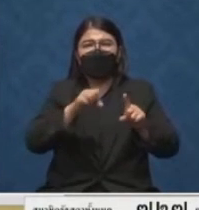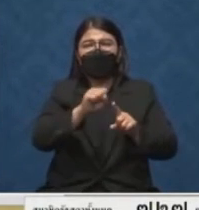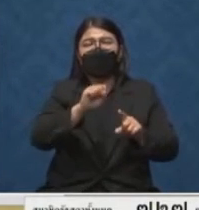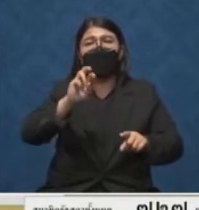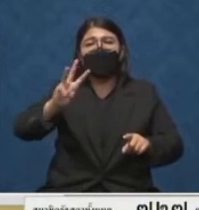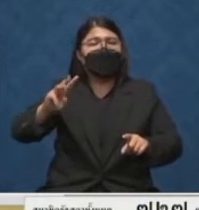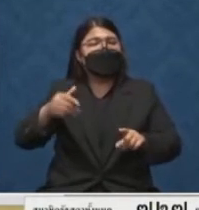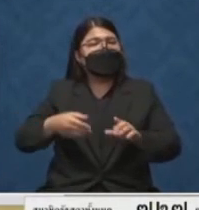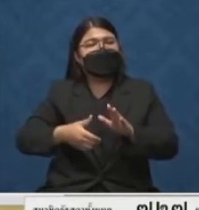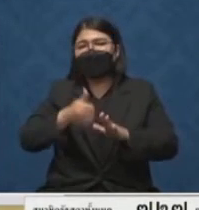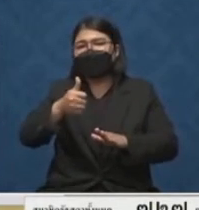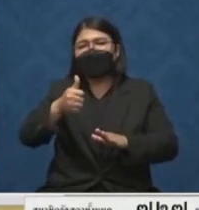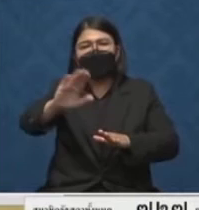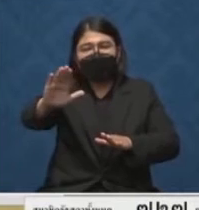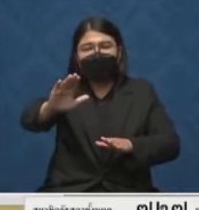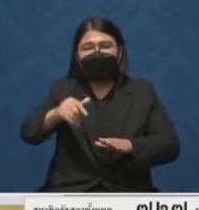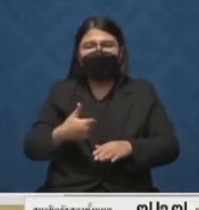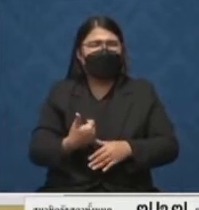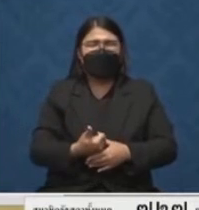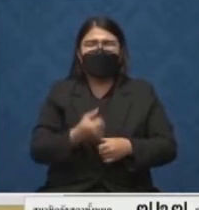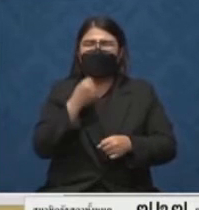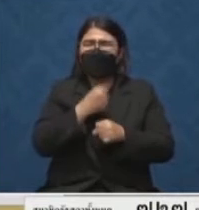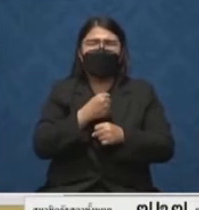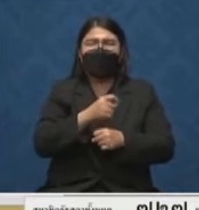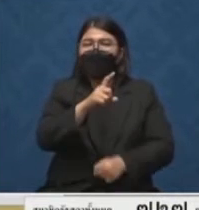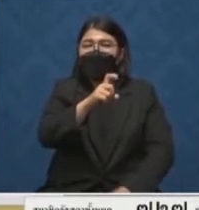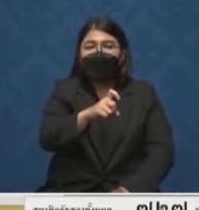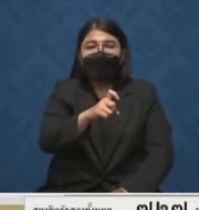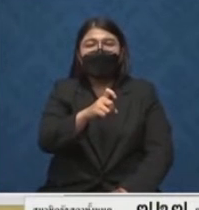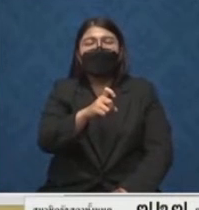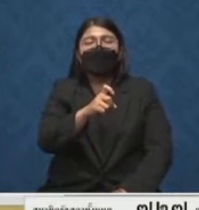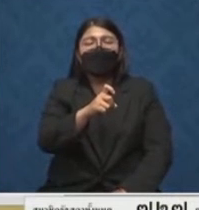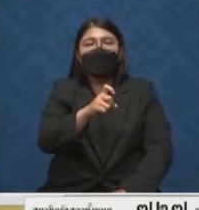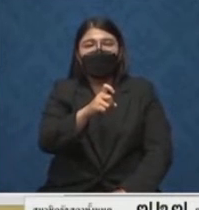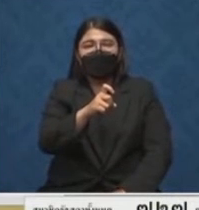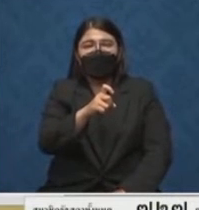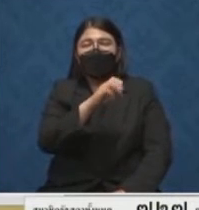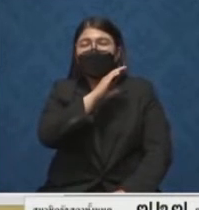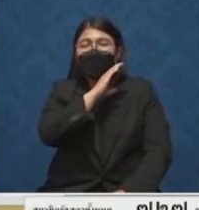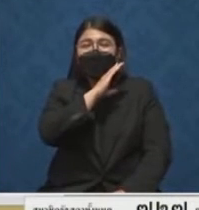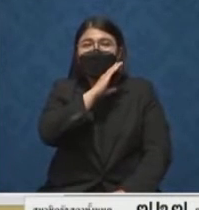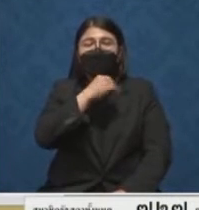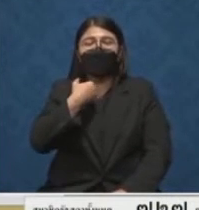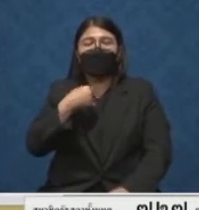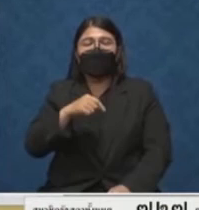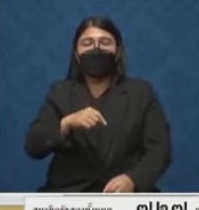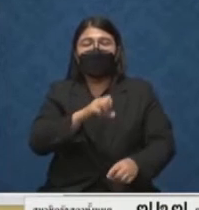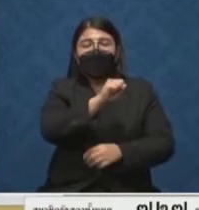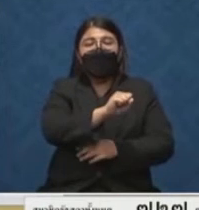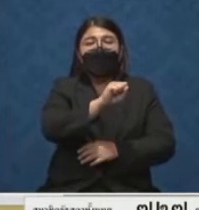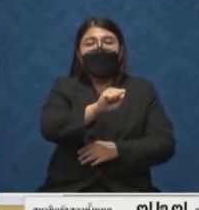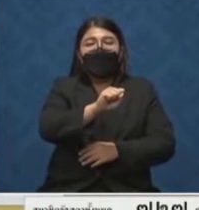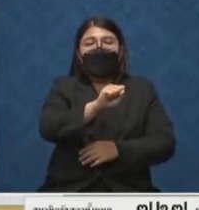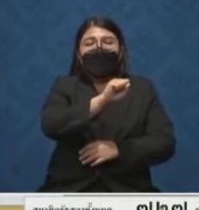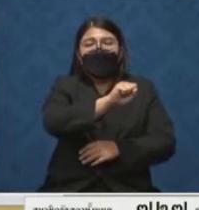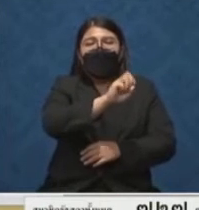็ไม่ใหผ่าน แบบนี้ไม่ได้ใช้เสียง 2 ข้าง ซึ่ง 2 ข้าง 2ภา รวมกันใช้ 2 ใน